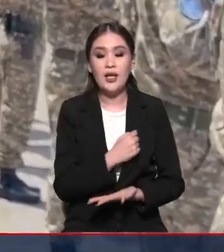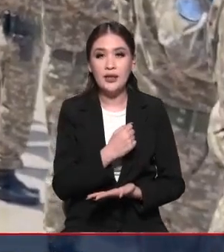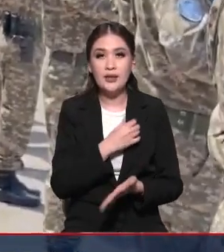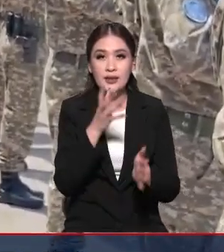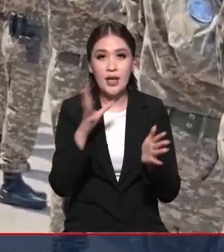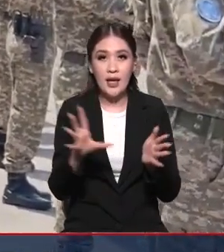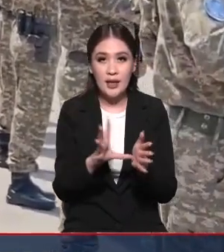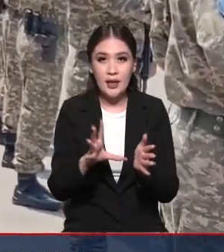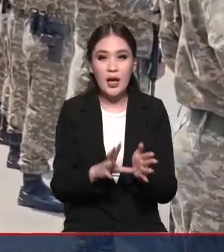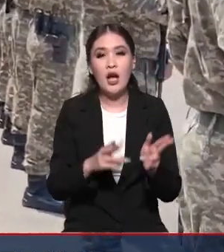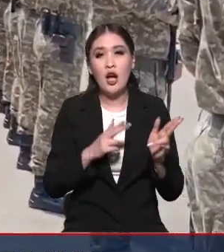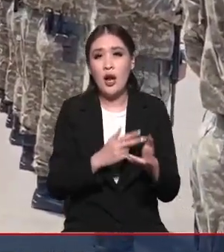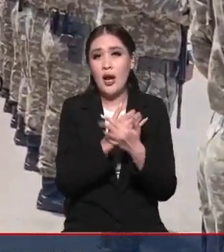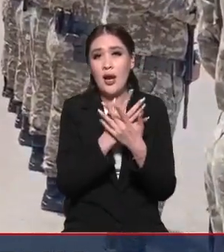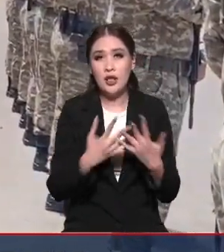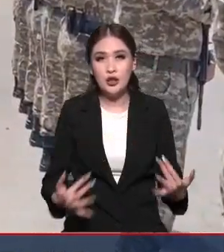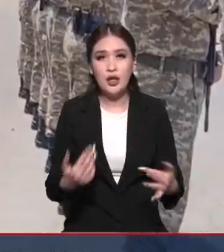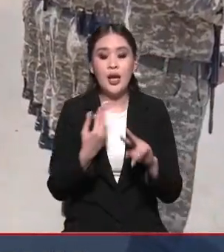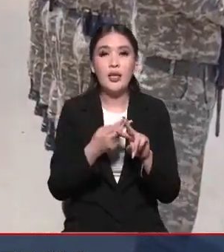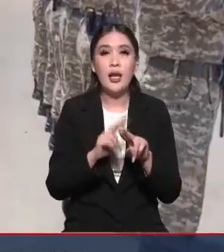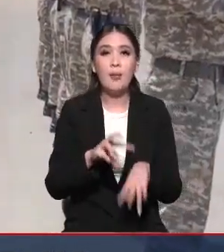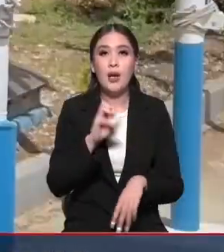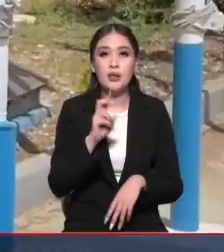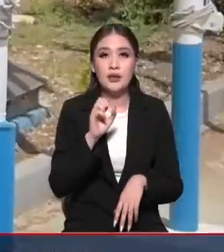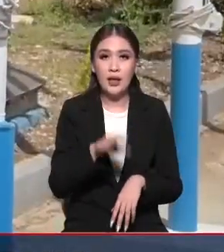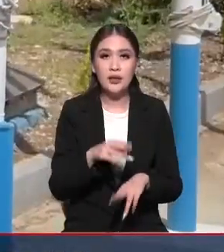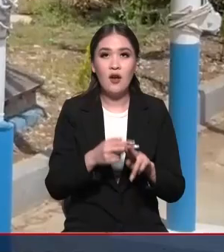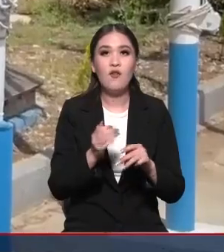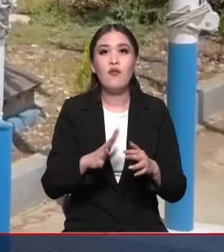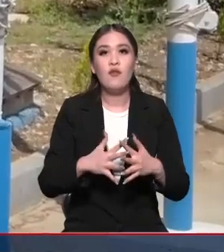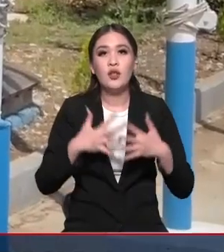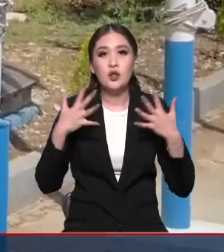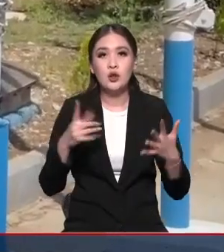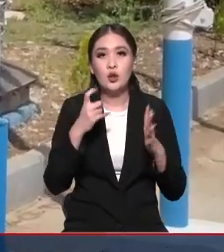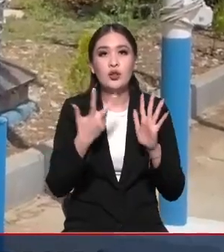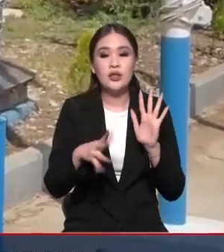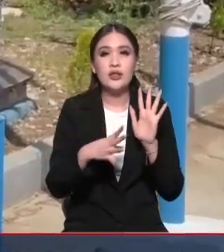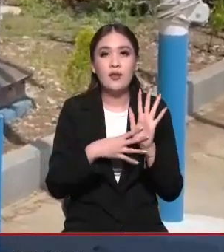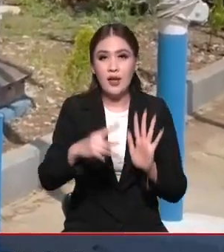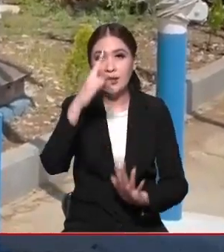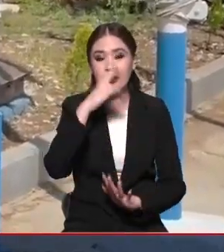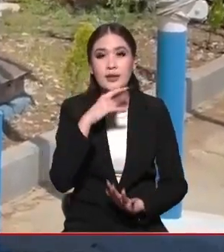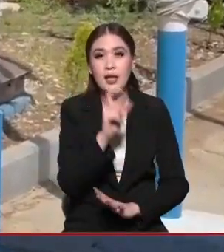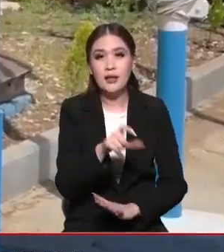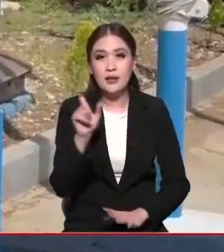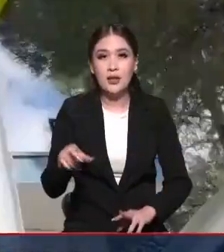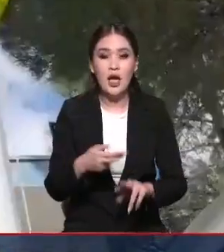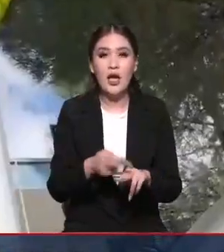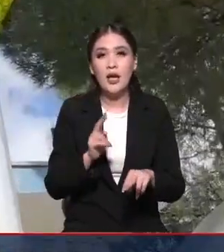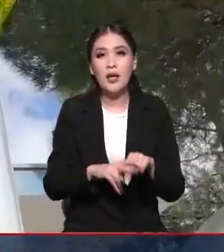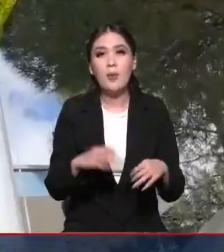вооружения и имущество в соответствии с мандатом на голландских высотах 139 казахстанцев выполняют задачи по